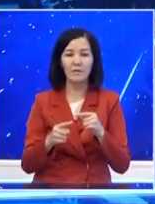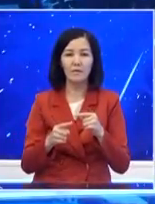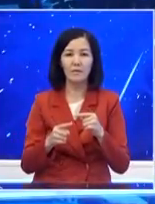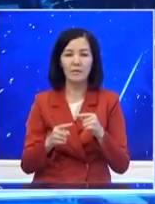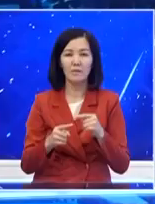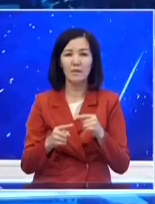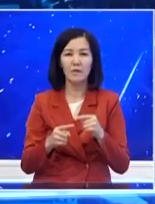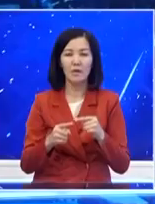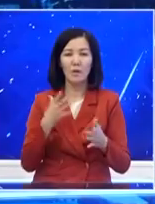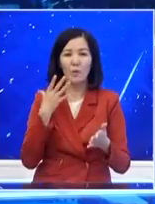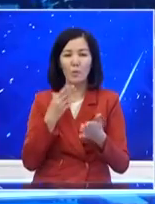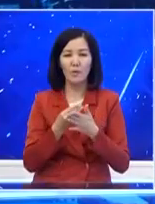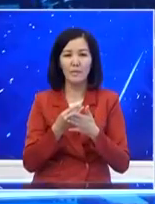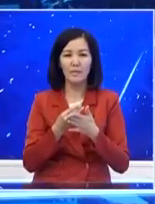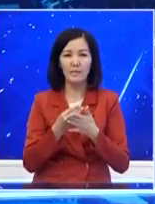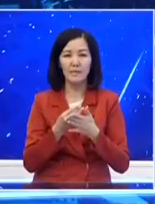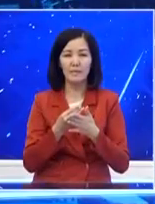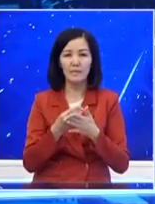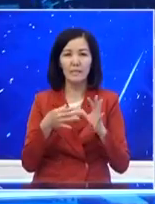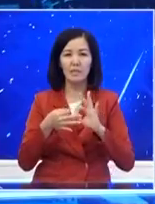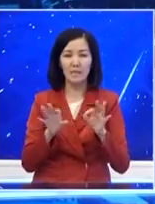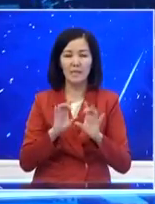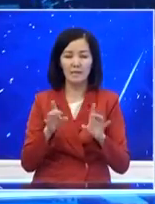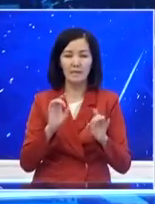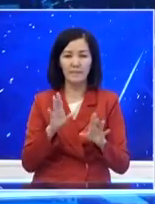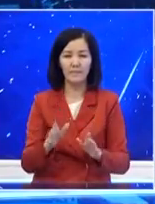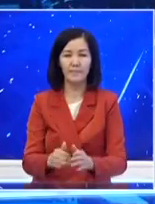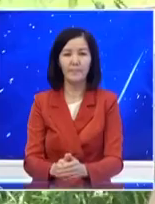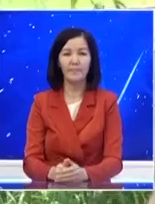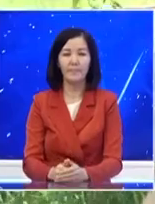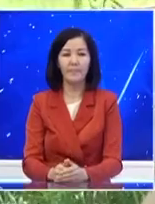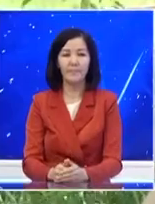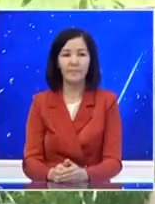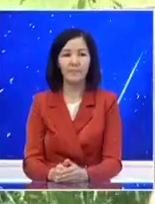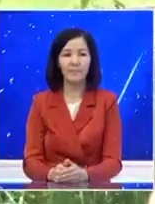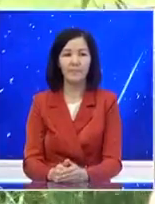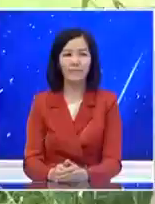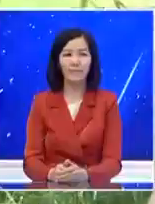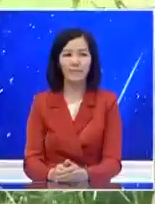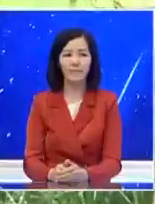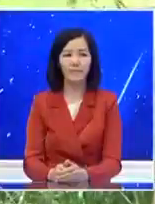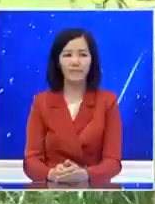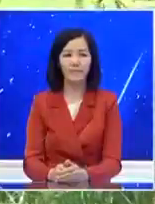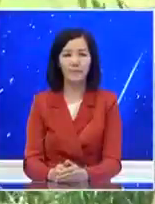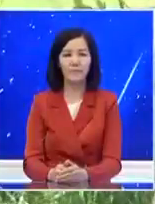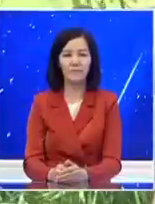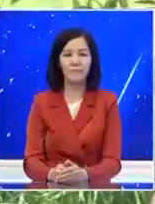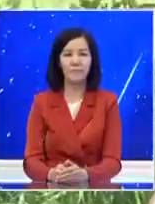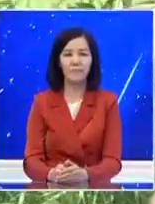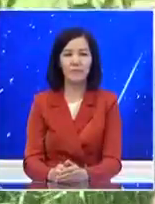өмірінен сәл де болса ұқсастық табылған кейіпкер жайлы тілші тарқатады. Абақтыда айдан күннен